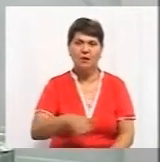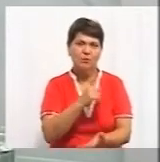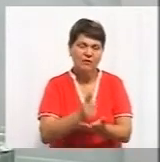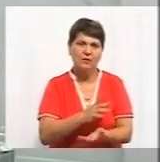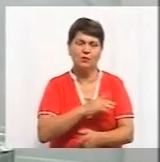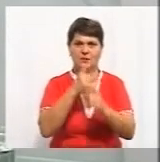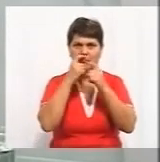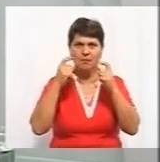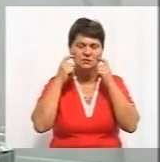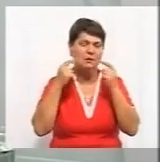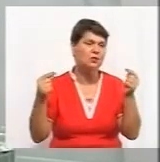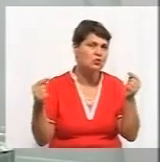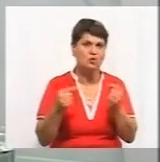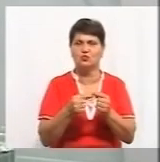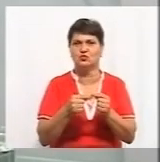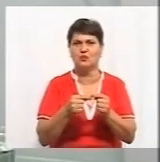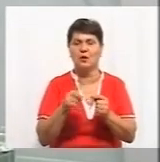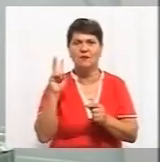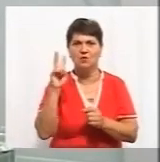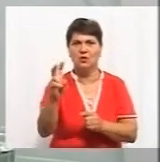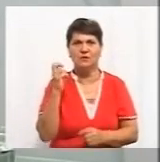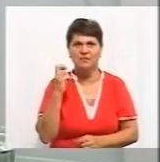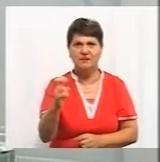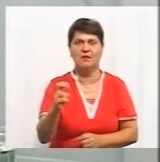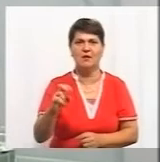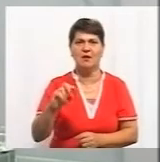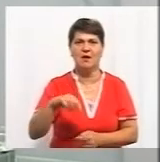масках. Однозначно. В салонах тролейбусів, трамваїв,